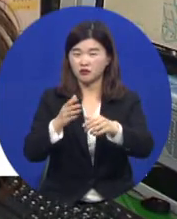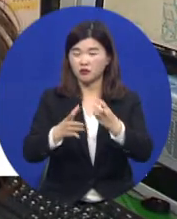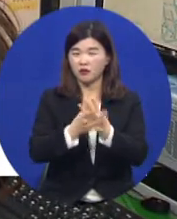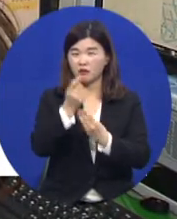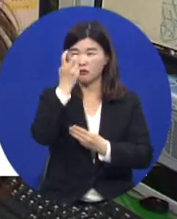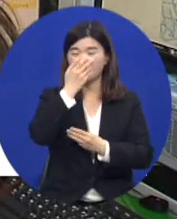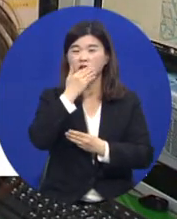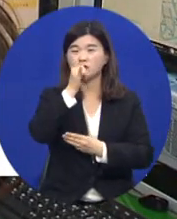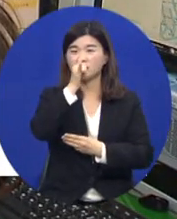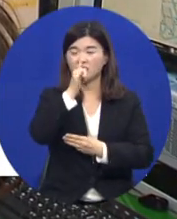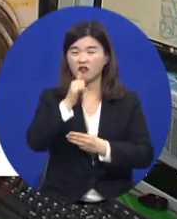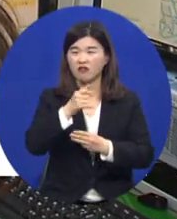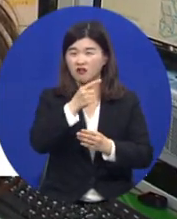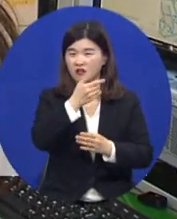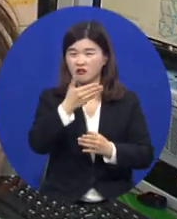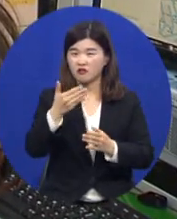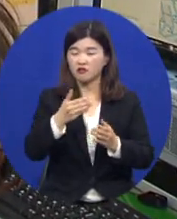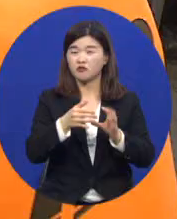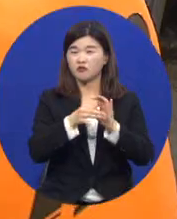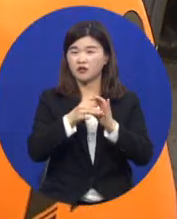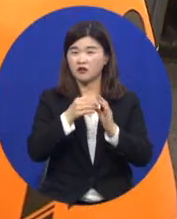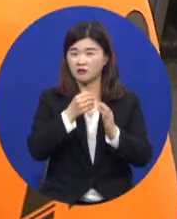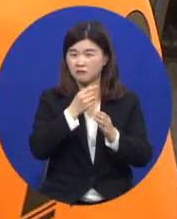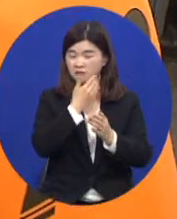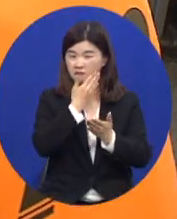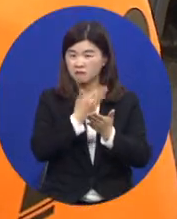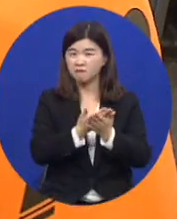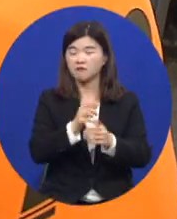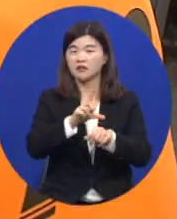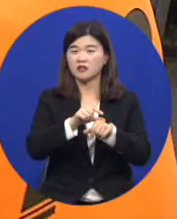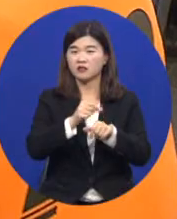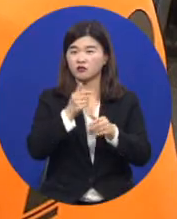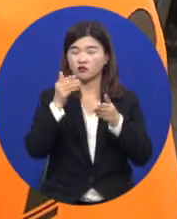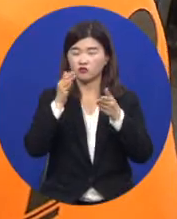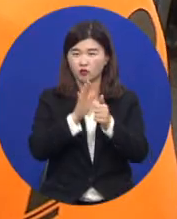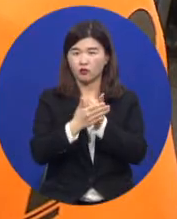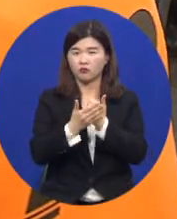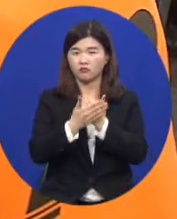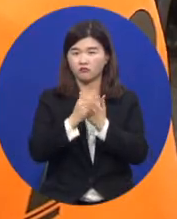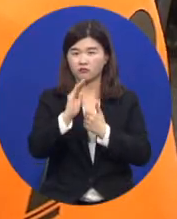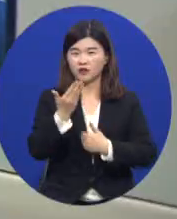수 있어 재난 대응을 위한 골든타임 확보에 도움이 될 전망입니다.